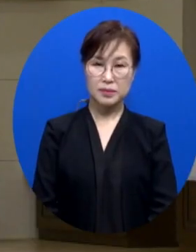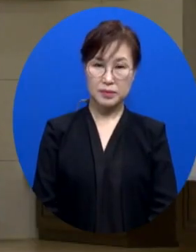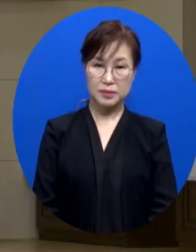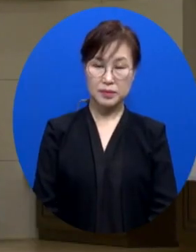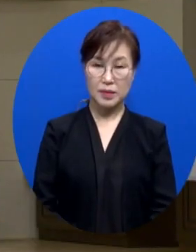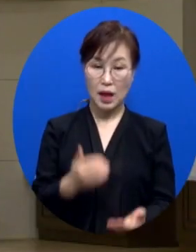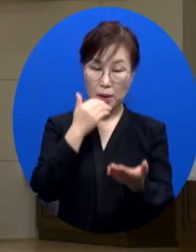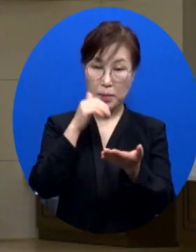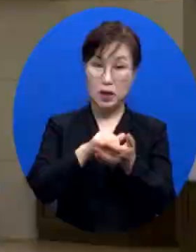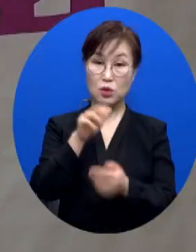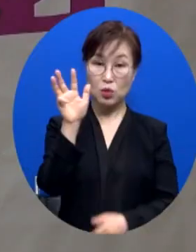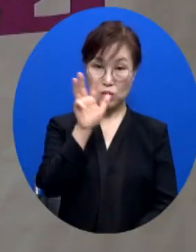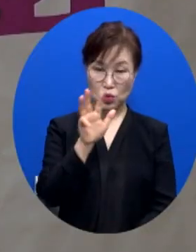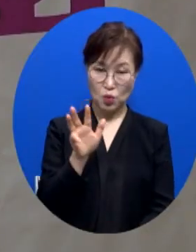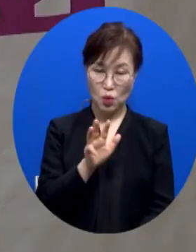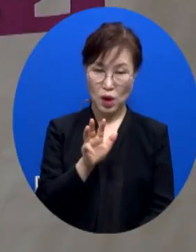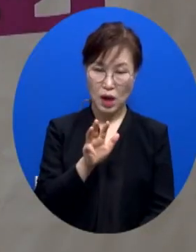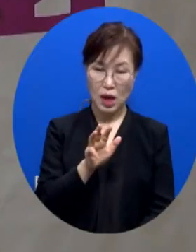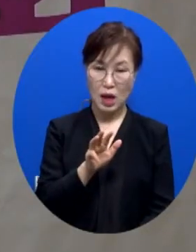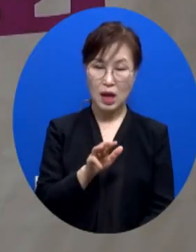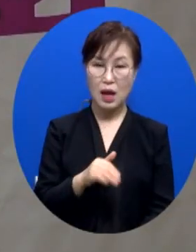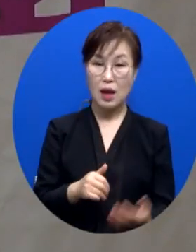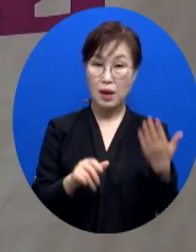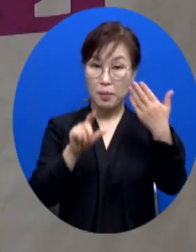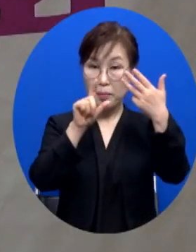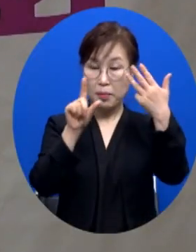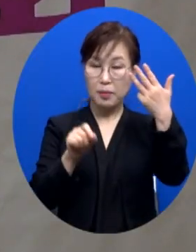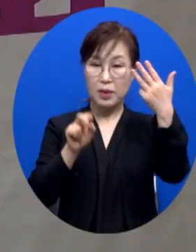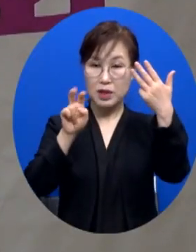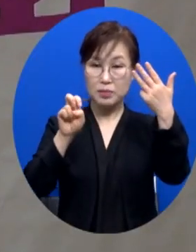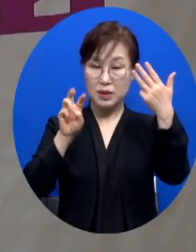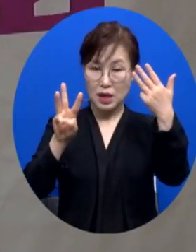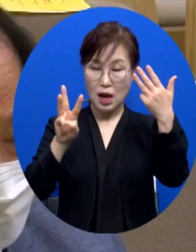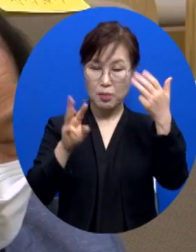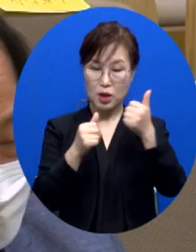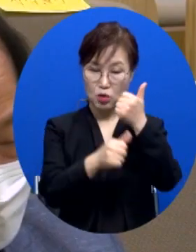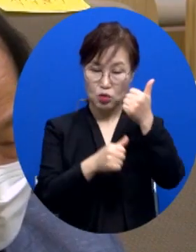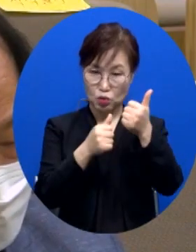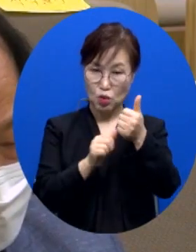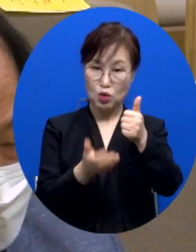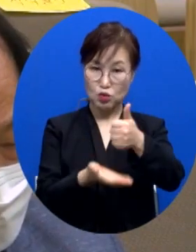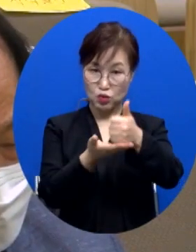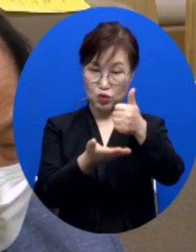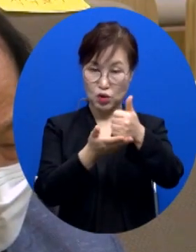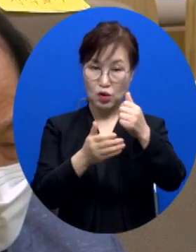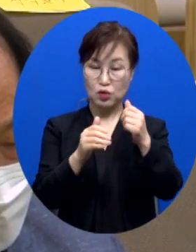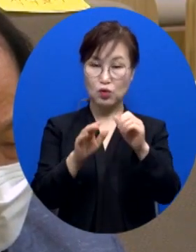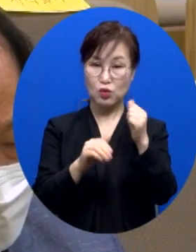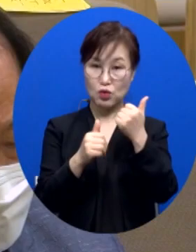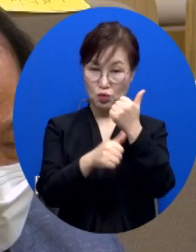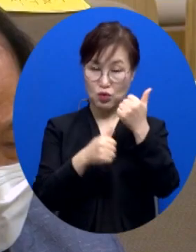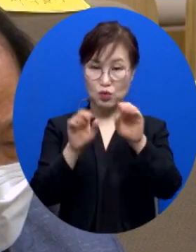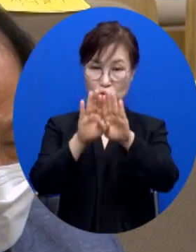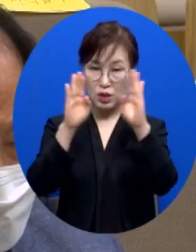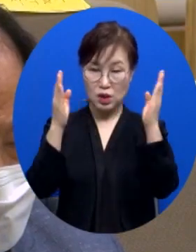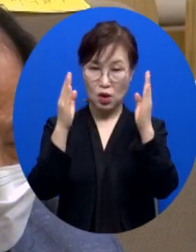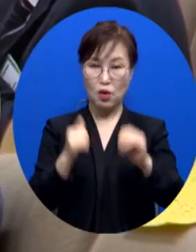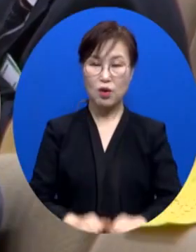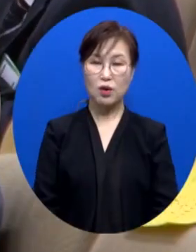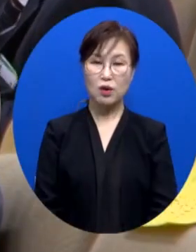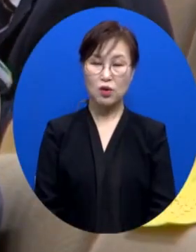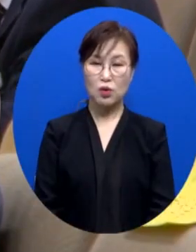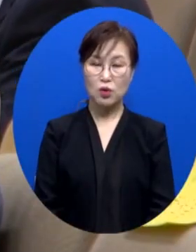대한예수교장로회 백석총회가 지난 23일 후보추천위원회를 열고 오는 9월 예정인 제44회 정기총회 임원